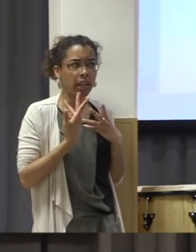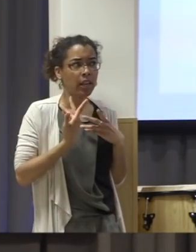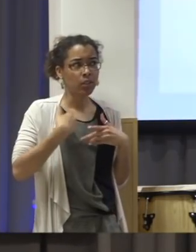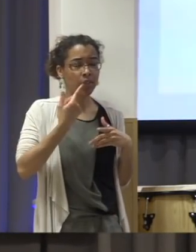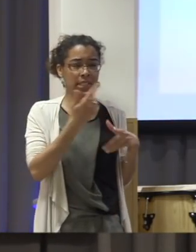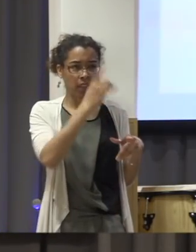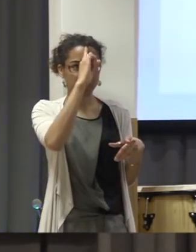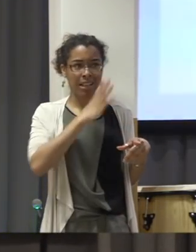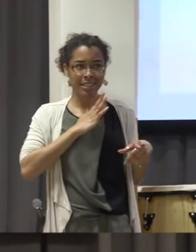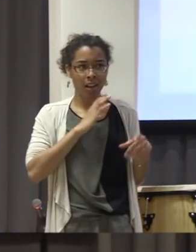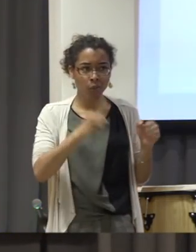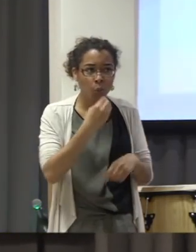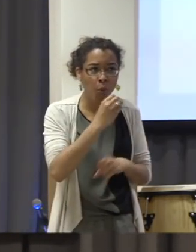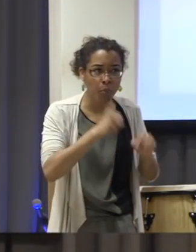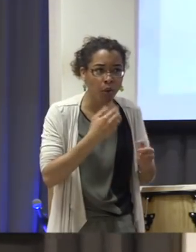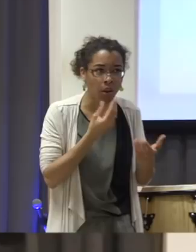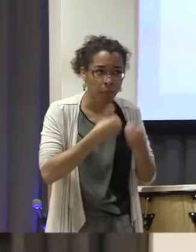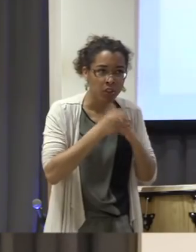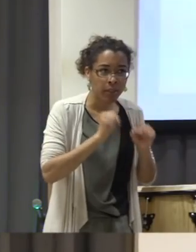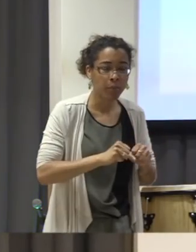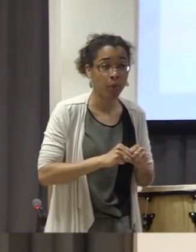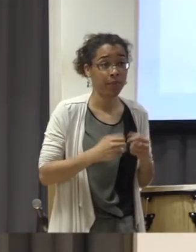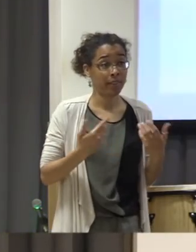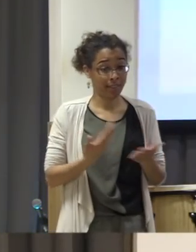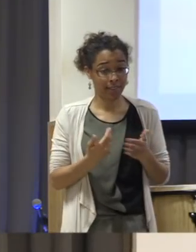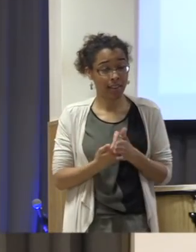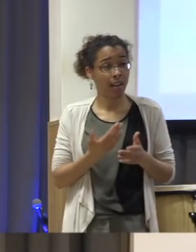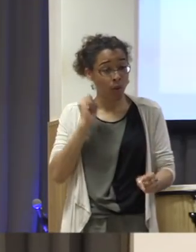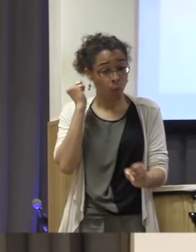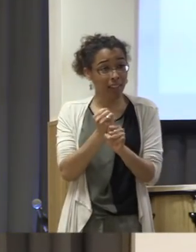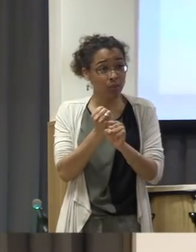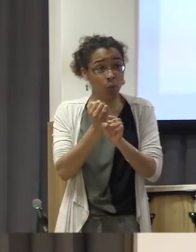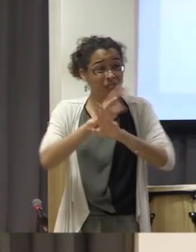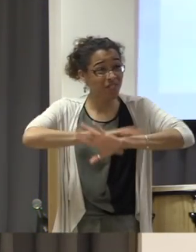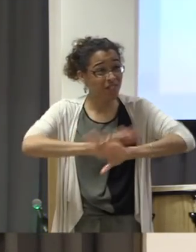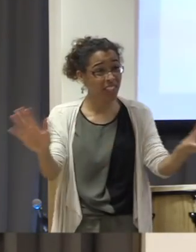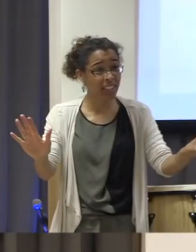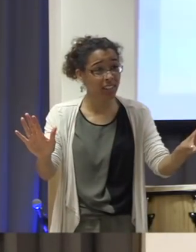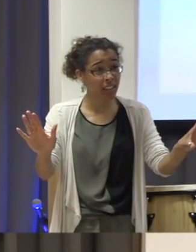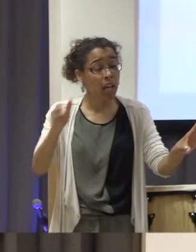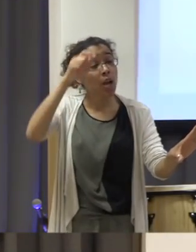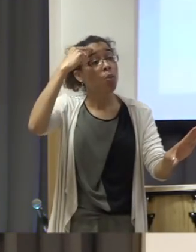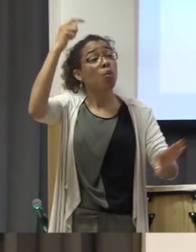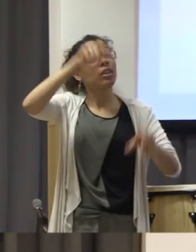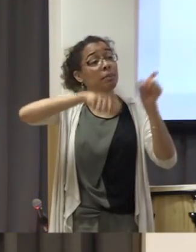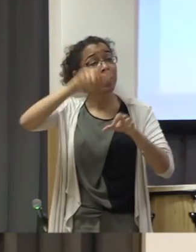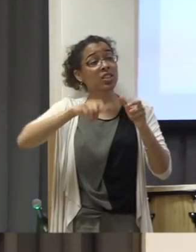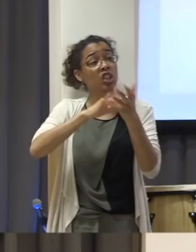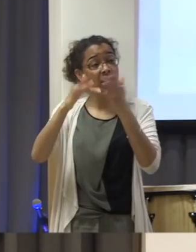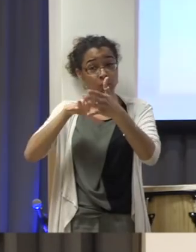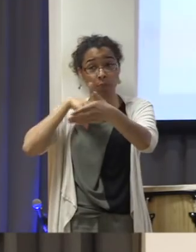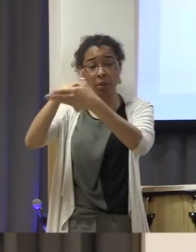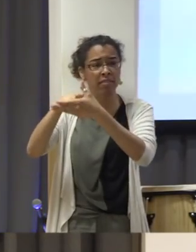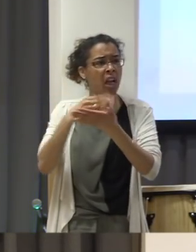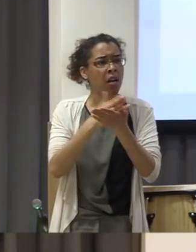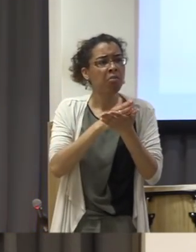Bon, bien-aimés, il n'y a plus aucune condamnation. Pour ceux qui sont en Jésus, la peur, le